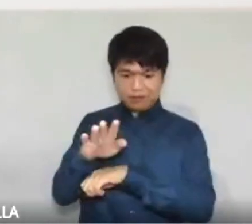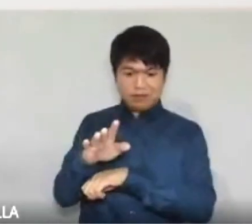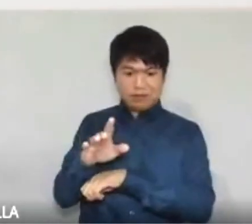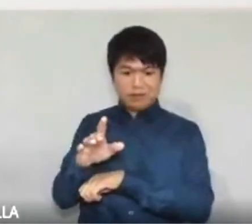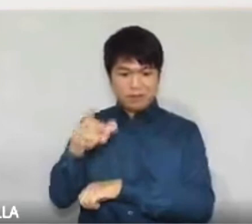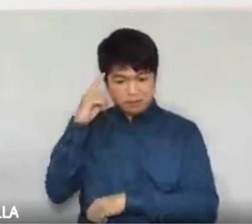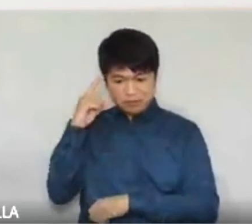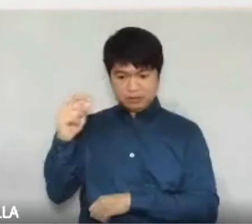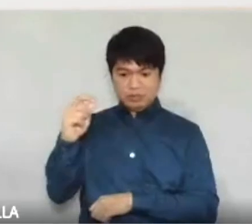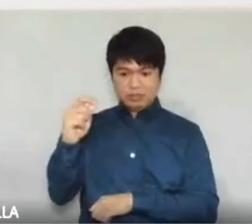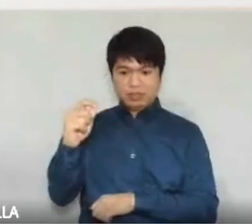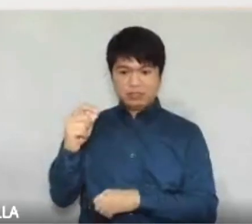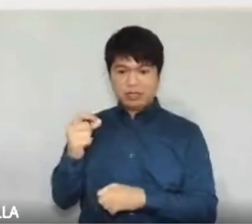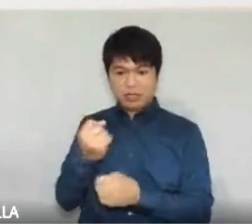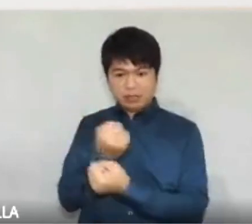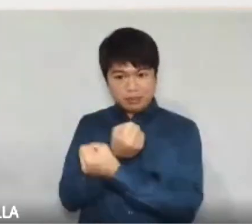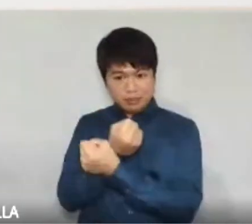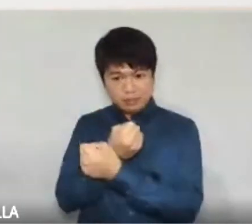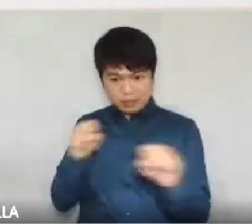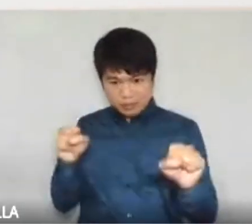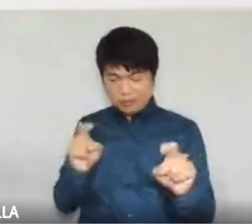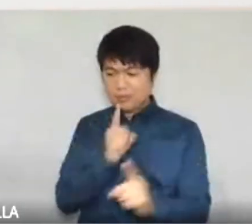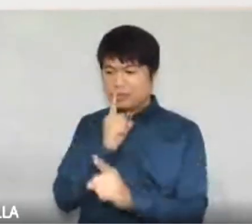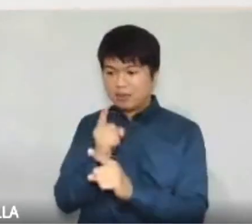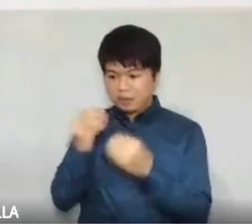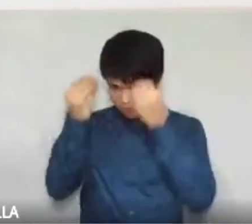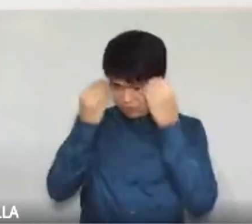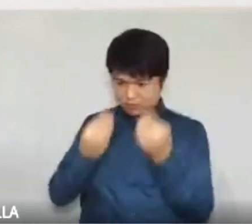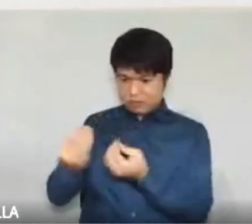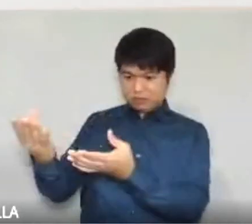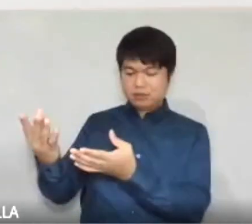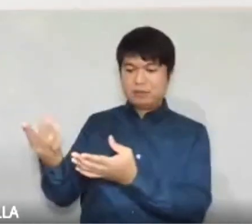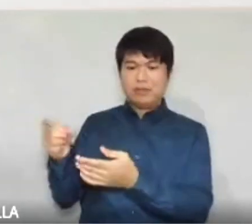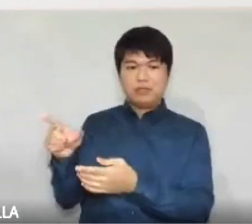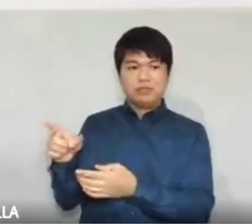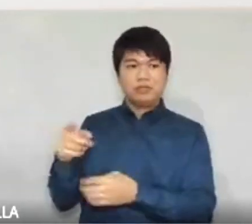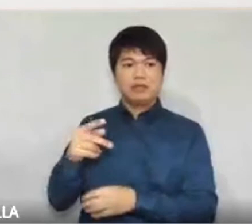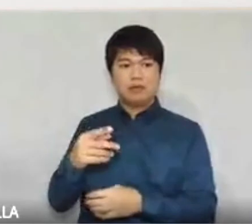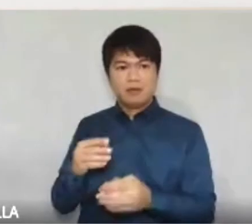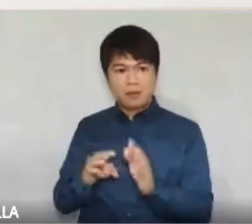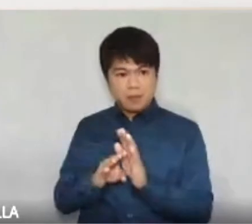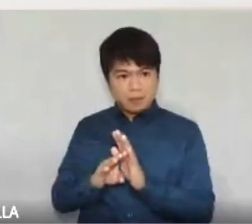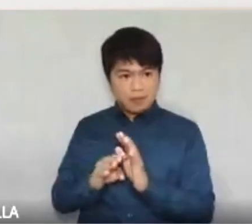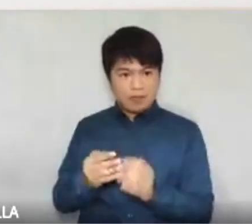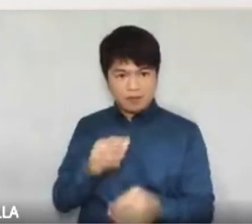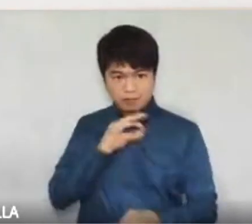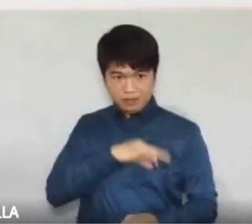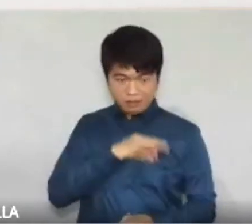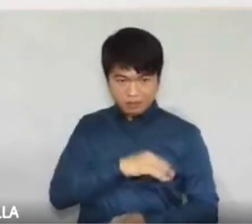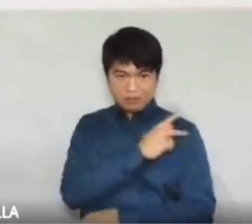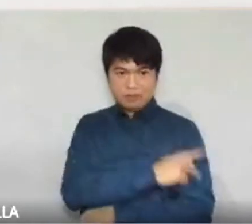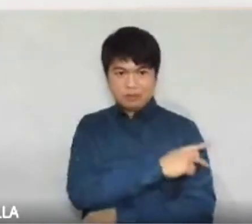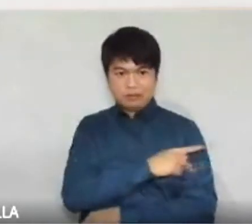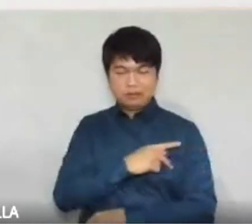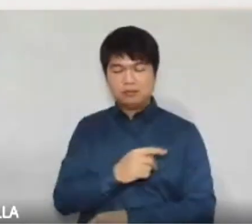pagpasa ng impormasyon para sa ikabubuti ng pasyente. Lagi nating tandaan na sa